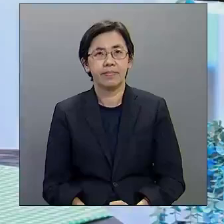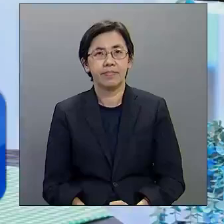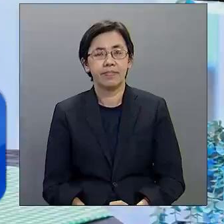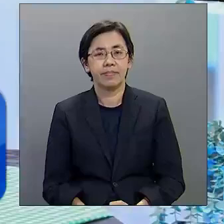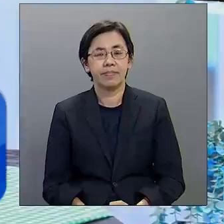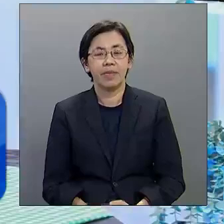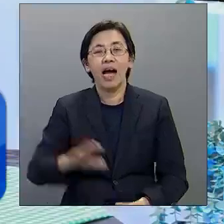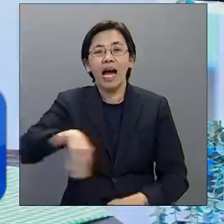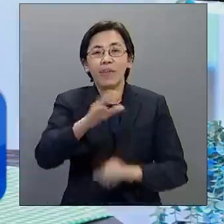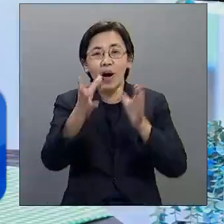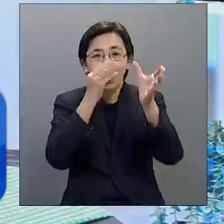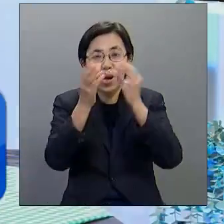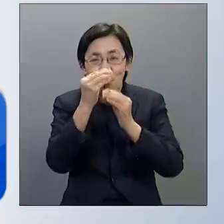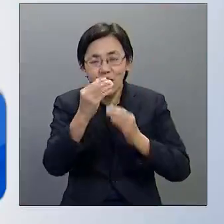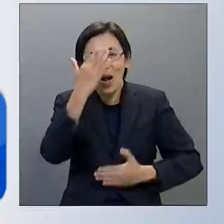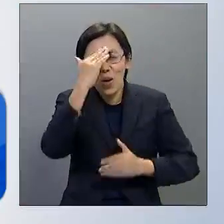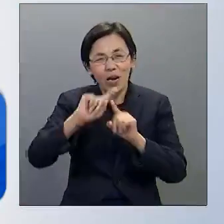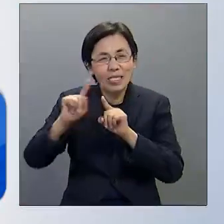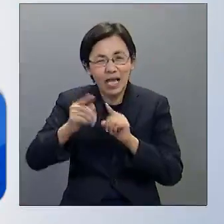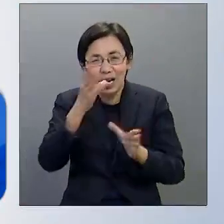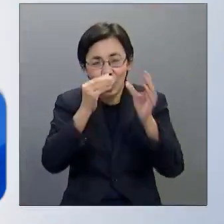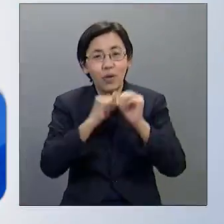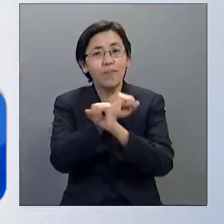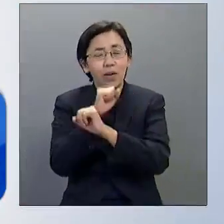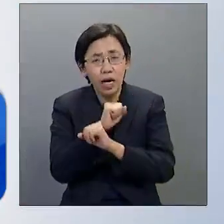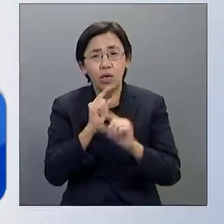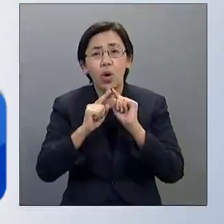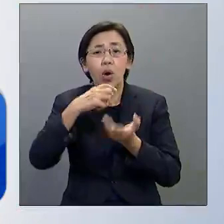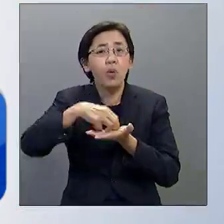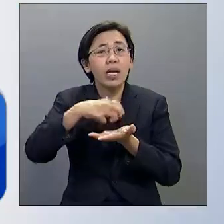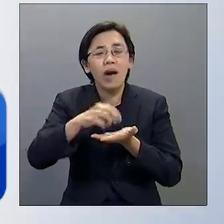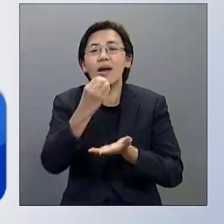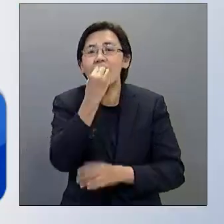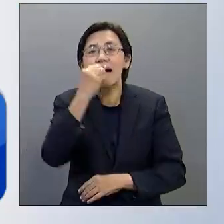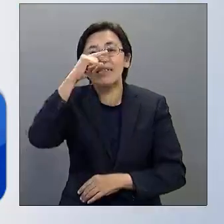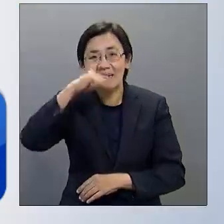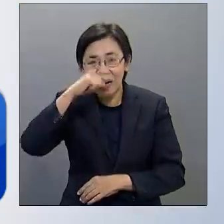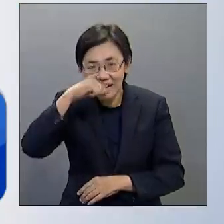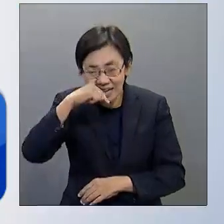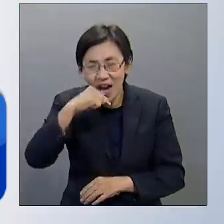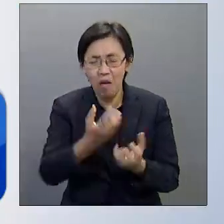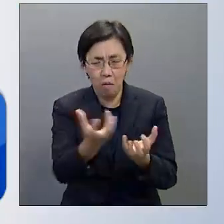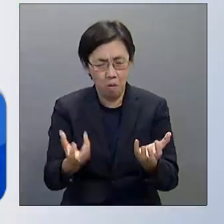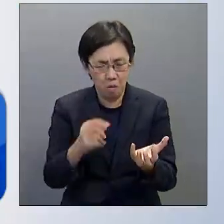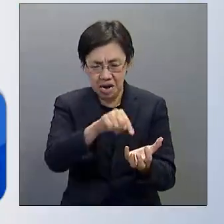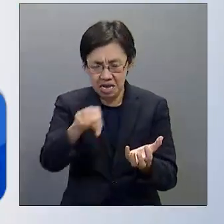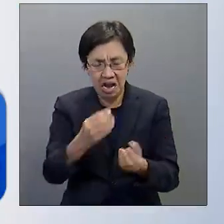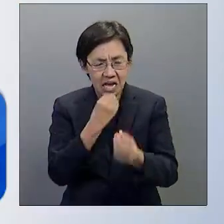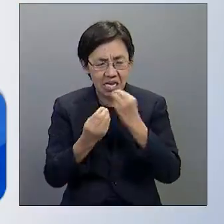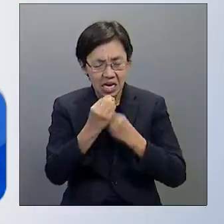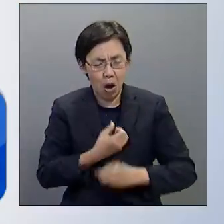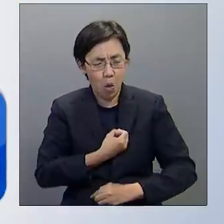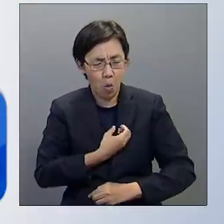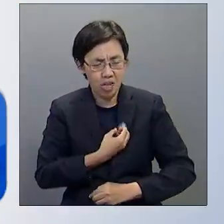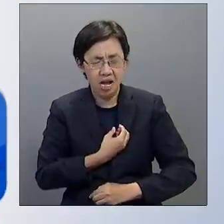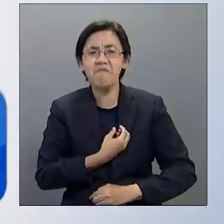ช่วงรู้สู้โลกวันนี้นะครับเราจะมาพูดคุยกันถึงเรื่องของอาหารไทยหัวใจดีนะครับอย่างที่เราทราบกันดี